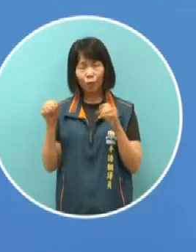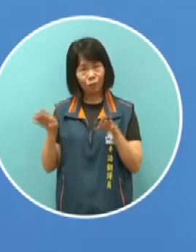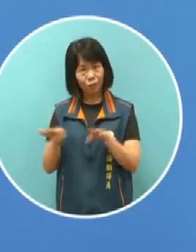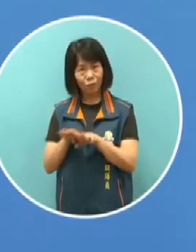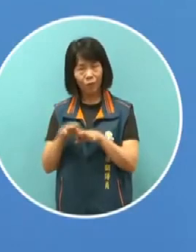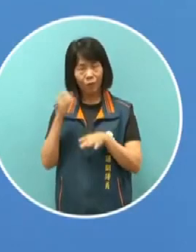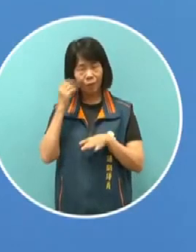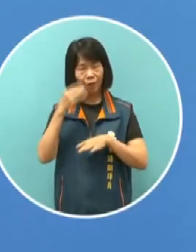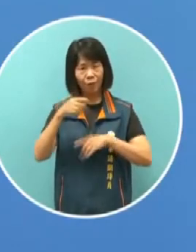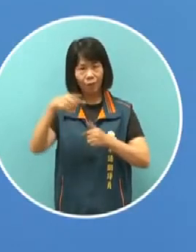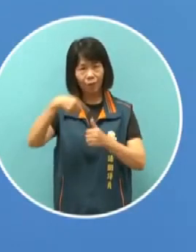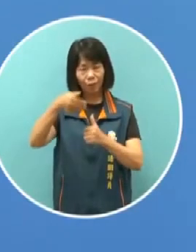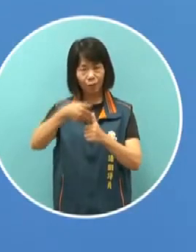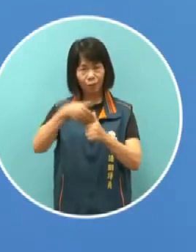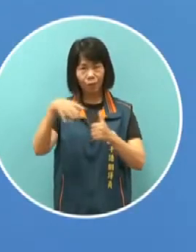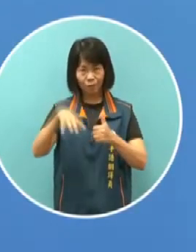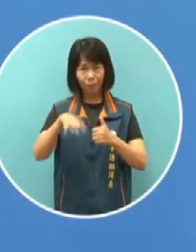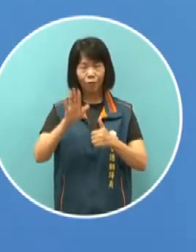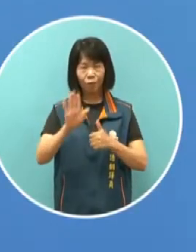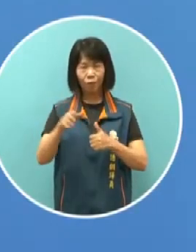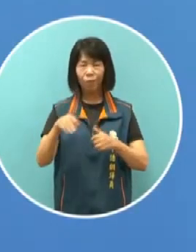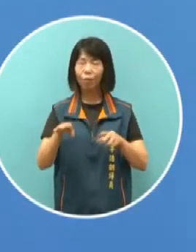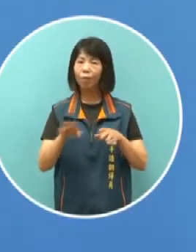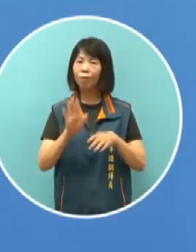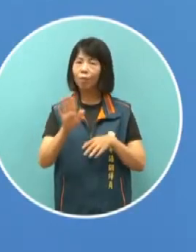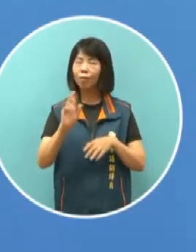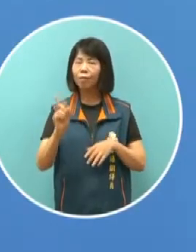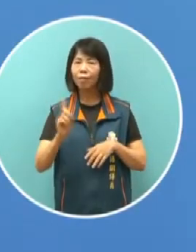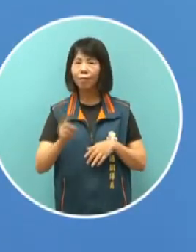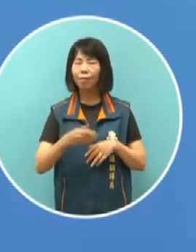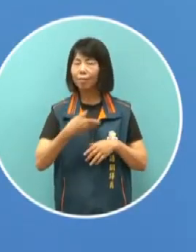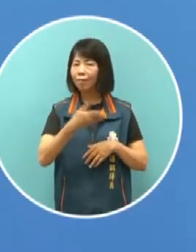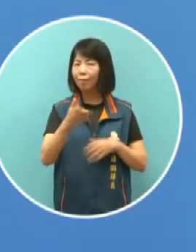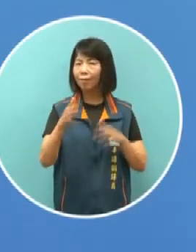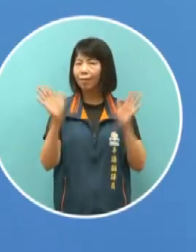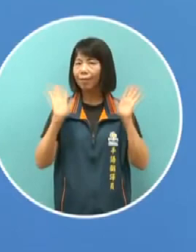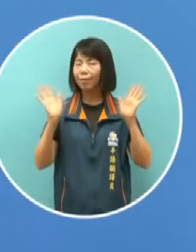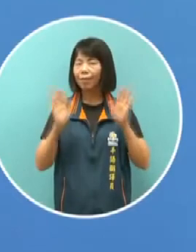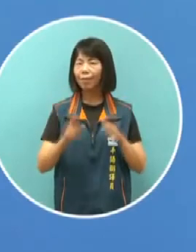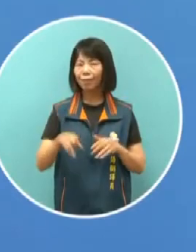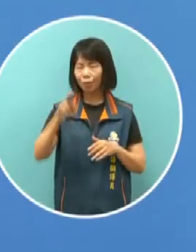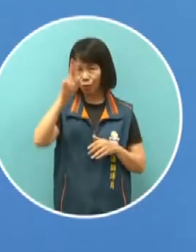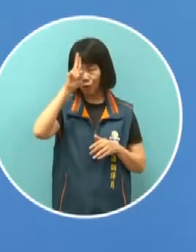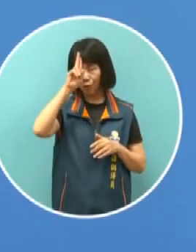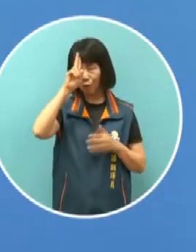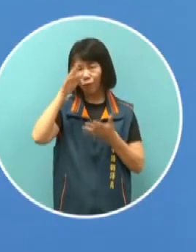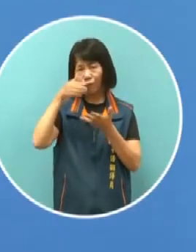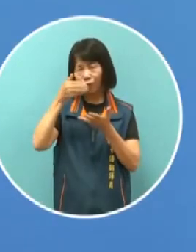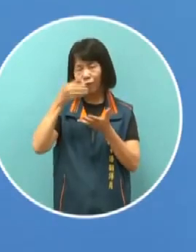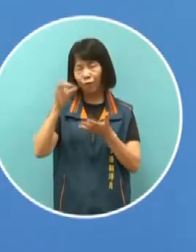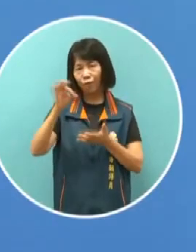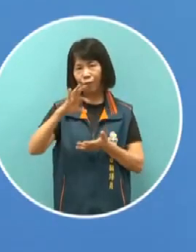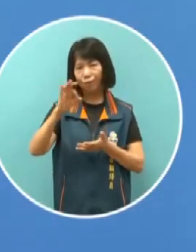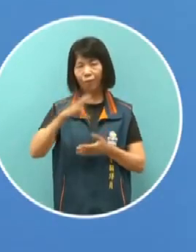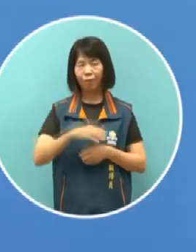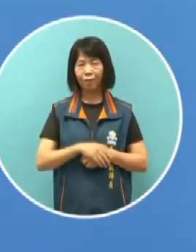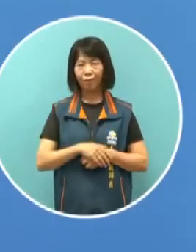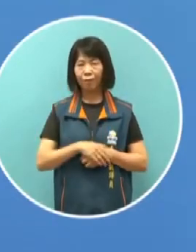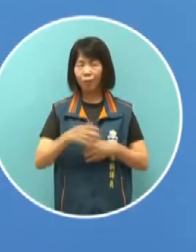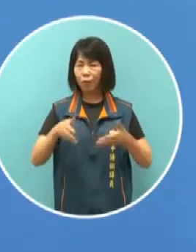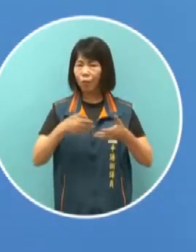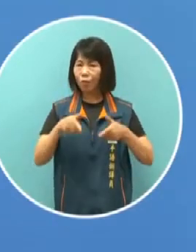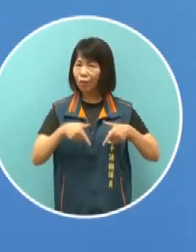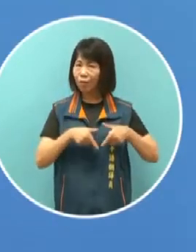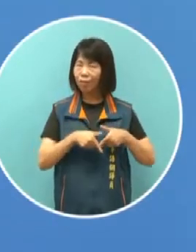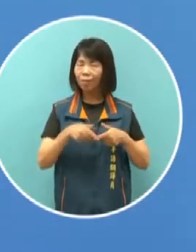处就已经有启动这个给我们的孩子中餐的部分，那这个暖心食堂一